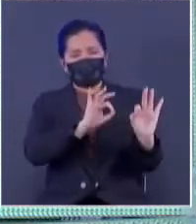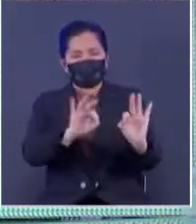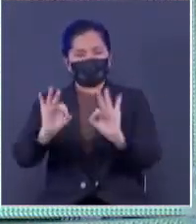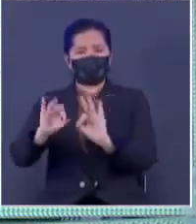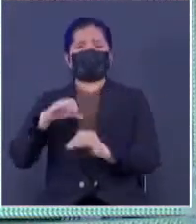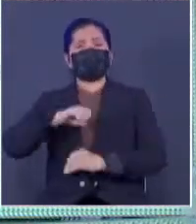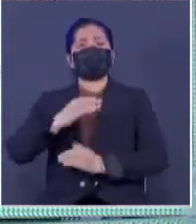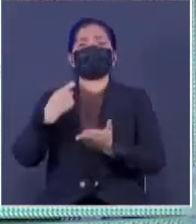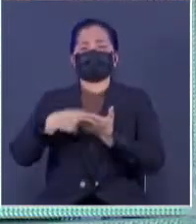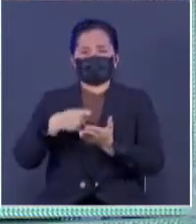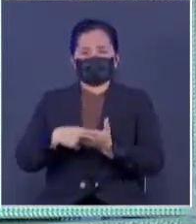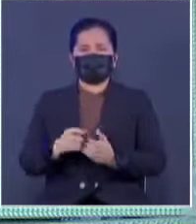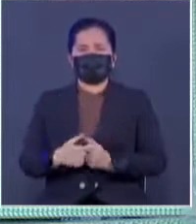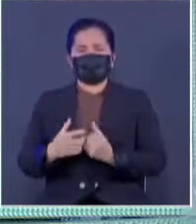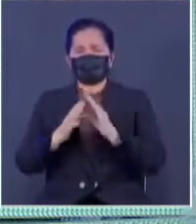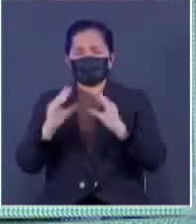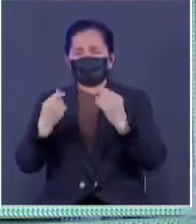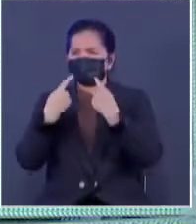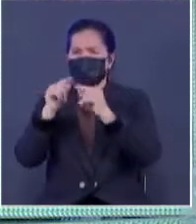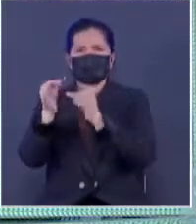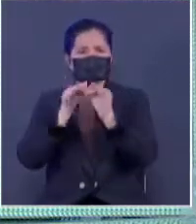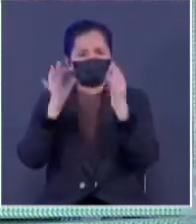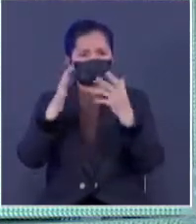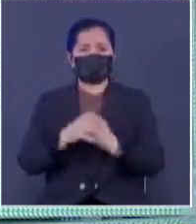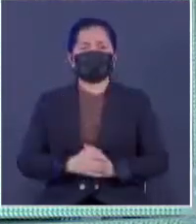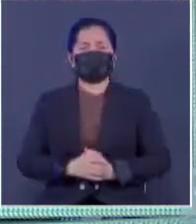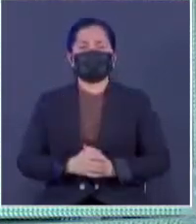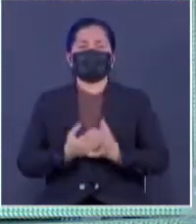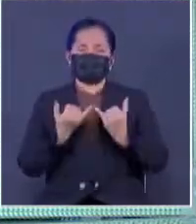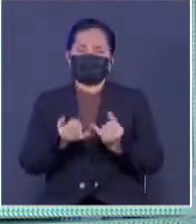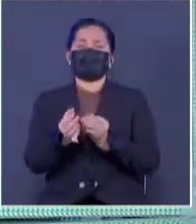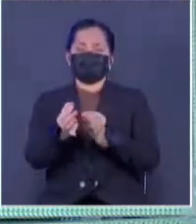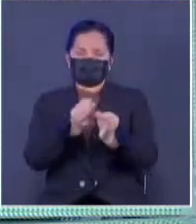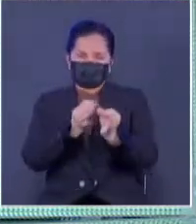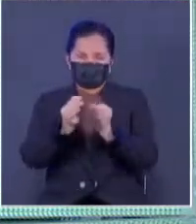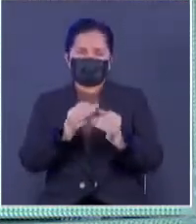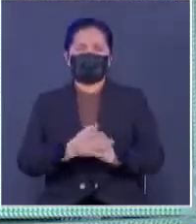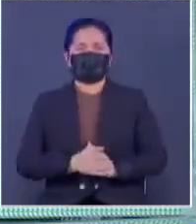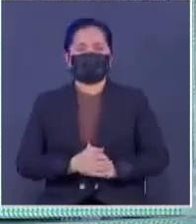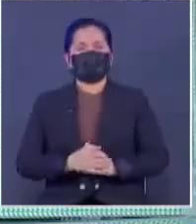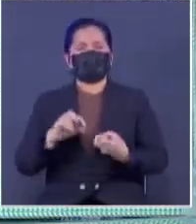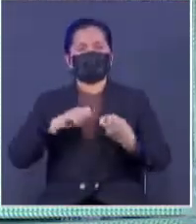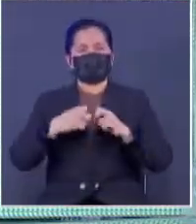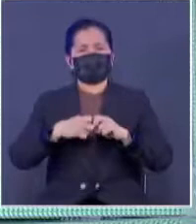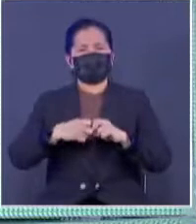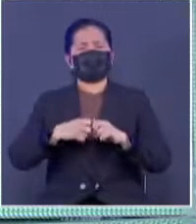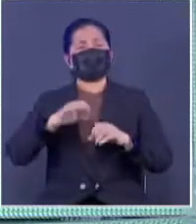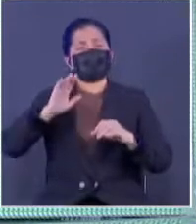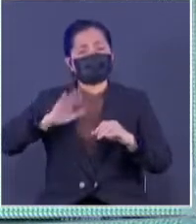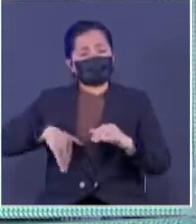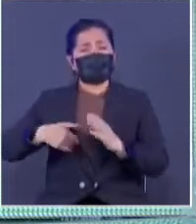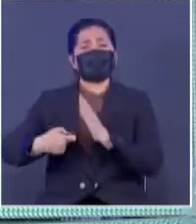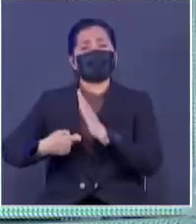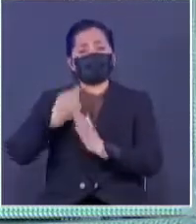ของประกันเองเนี่ยก็ไม่ได้มีการตอบกลับอะไรด้วยนะคะแต่ว่าล่าสุดได้มีการออกมาชี้แจงแล้วล่ะค่ะบอกว่าที่ช้าเนี่ยเป็นเพราะว่าเจ้าหน้า